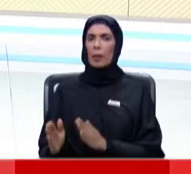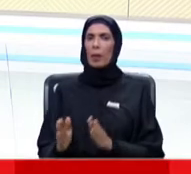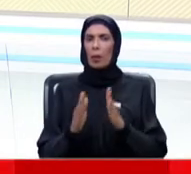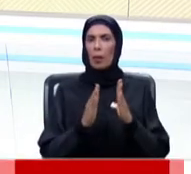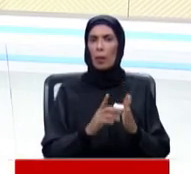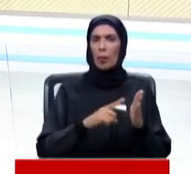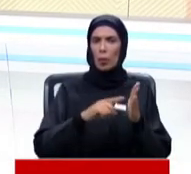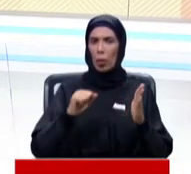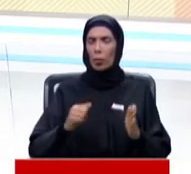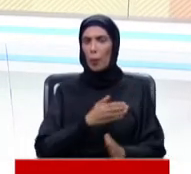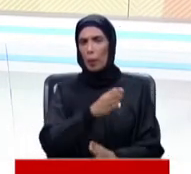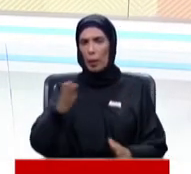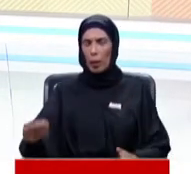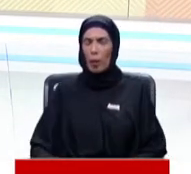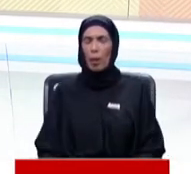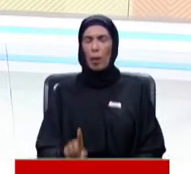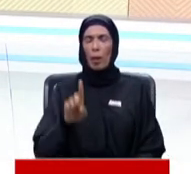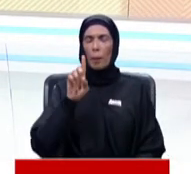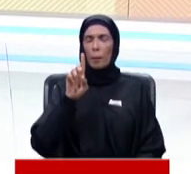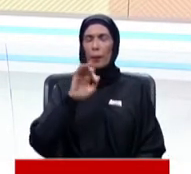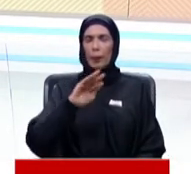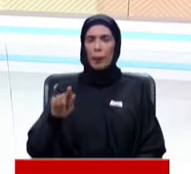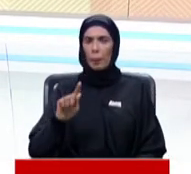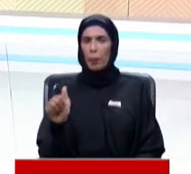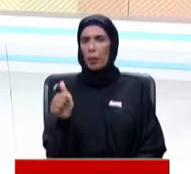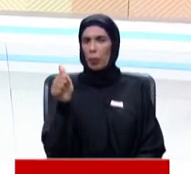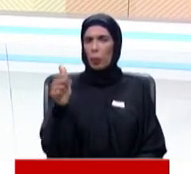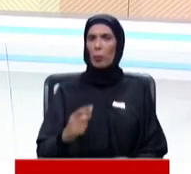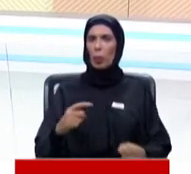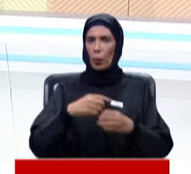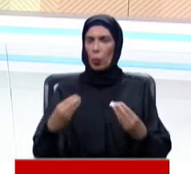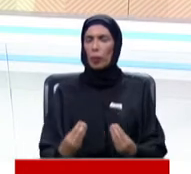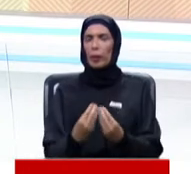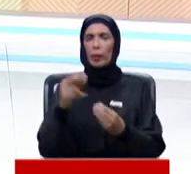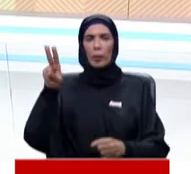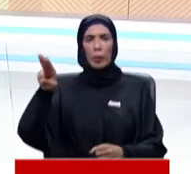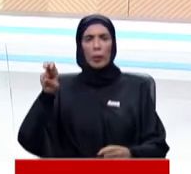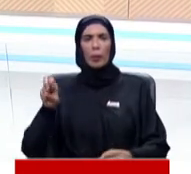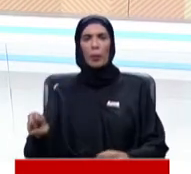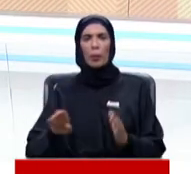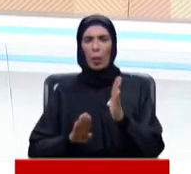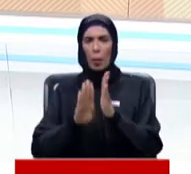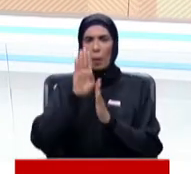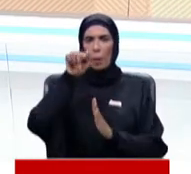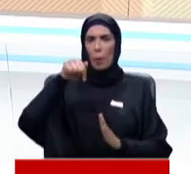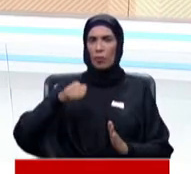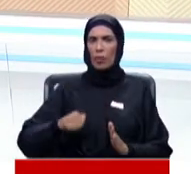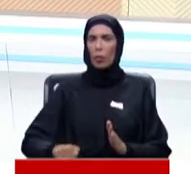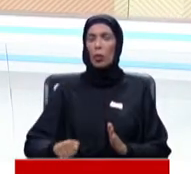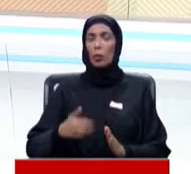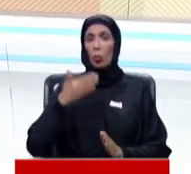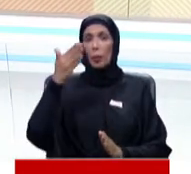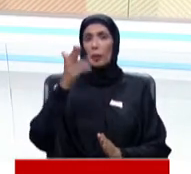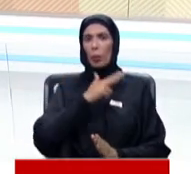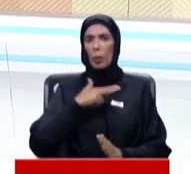يسعى معهد الإدارة العامة بيبا ومن خلال تعاونه المثمر مع مكتب الأمم المتحدة الإنمائي في مملكة البحرين إلى تنفيذ الرؤية